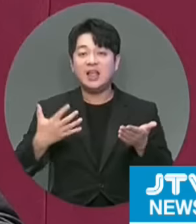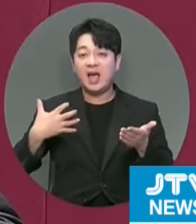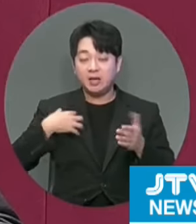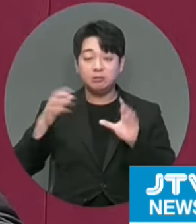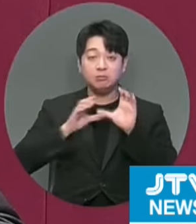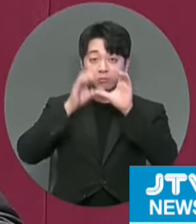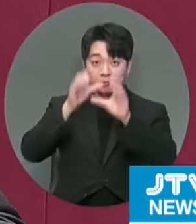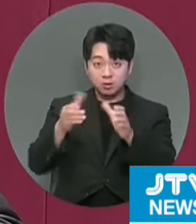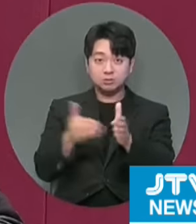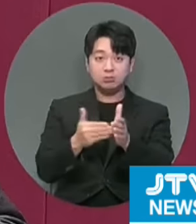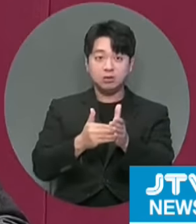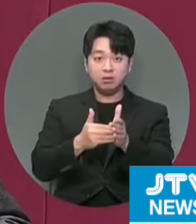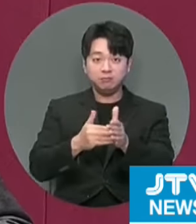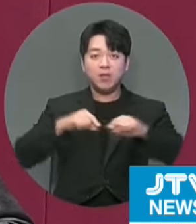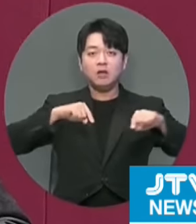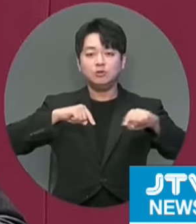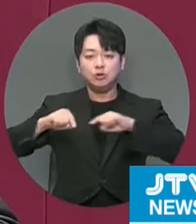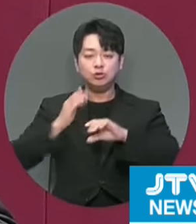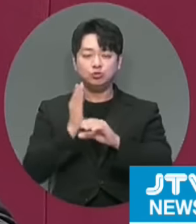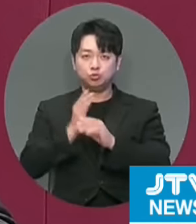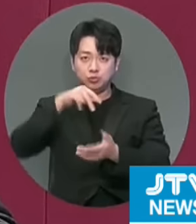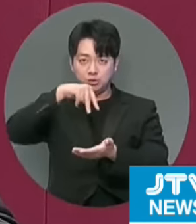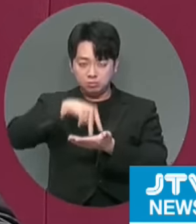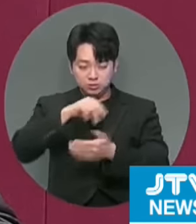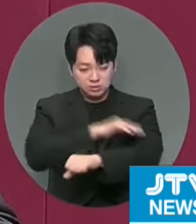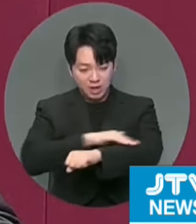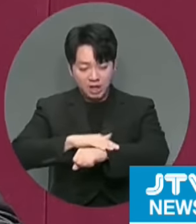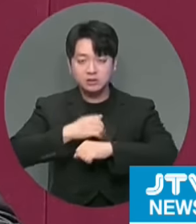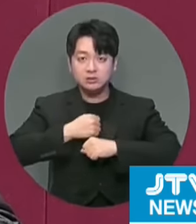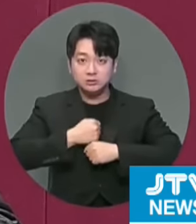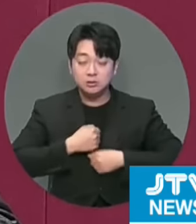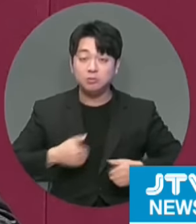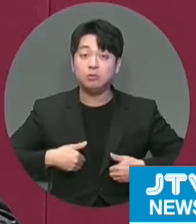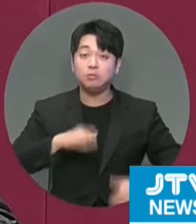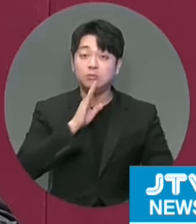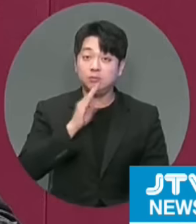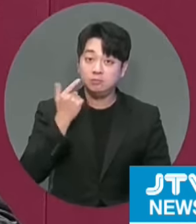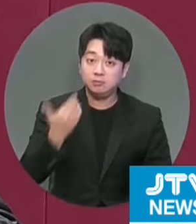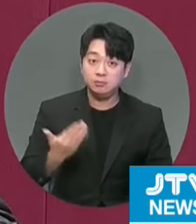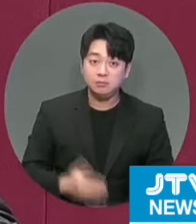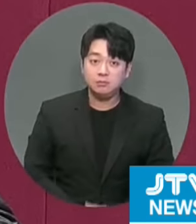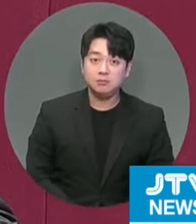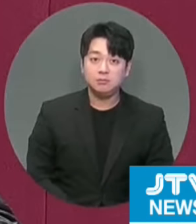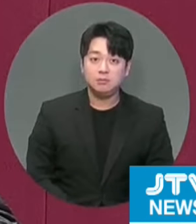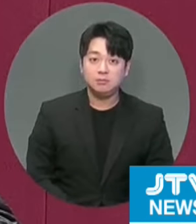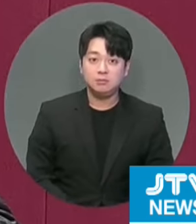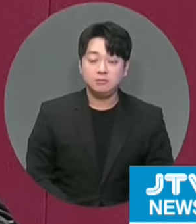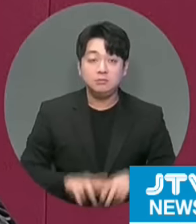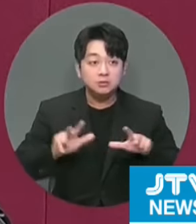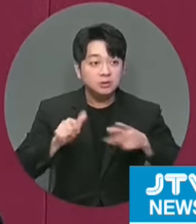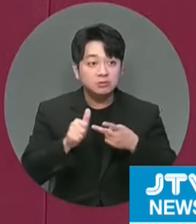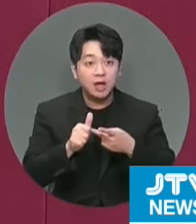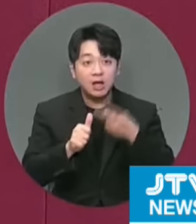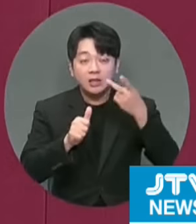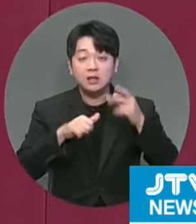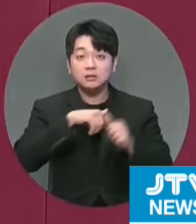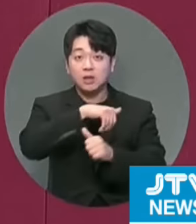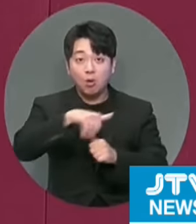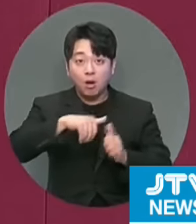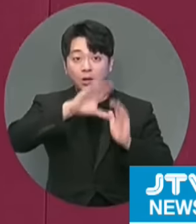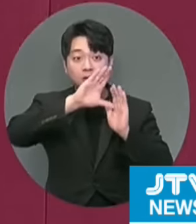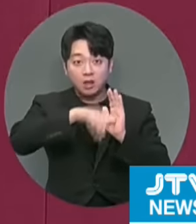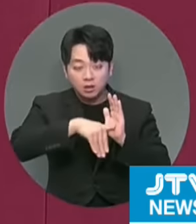방송통신위원장이라면 더욱 무거운 자세로 정치적 중립을 지켜야 하는 것 아닙니까? 특히 탄핵 소추된 상태에서는